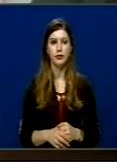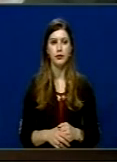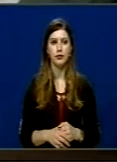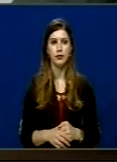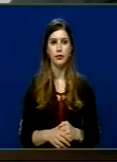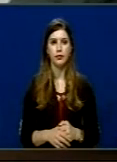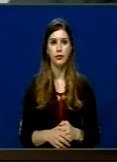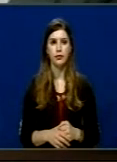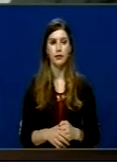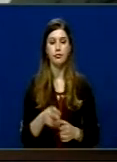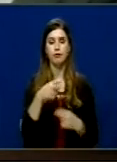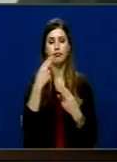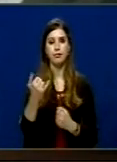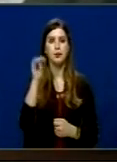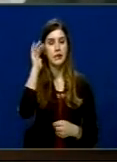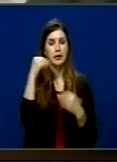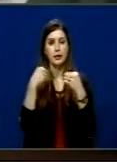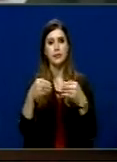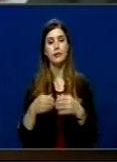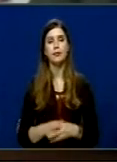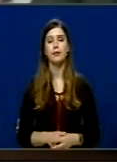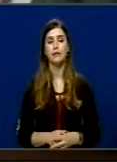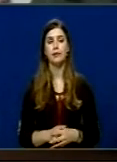Zotë ministër, keni fjalën.